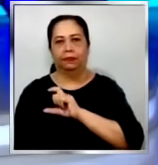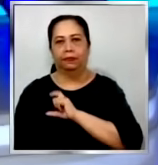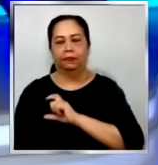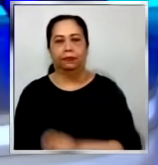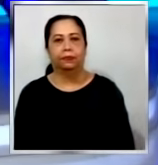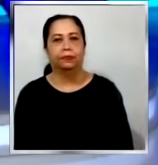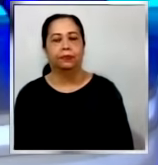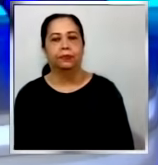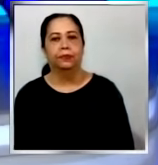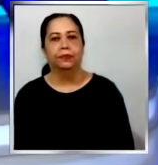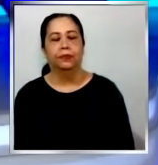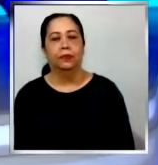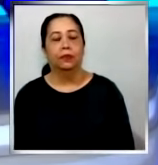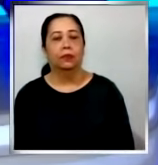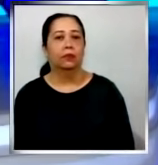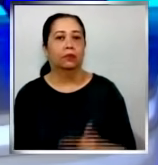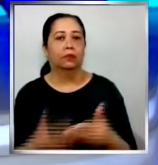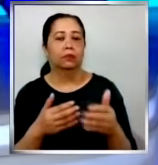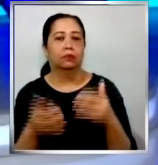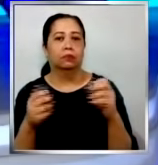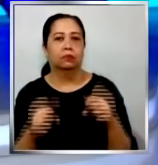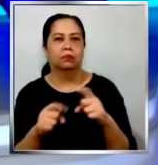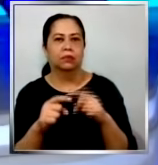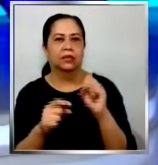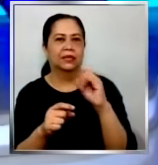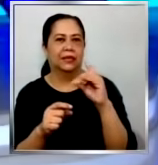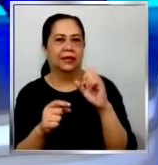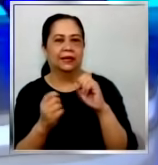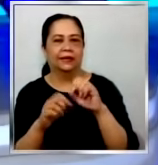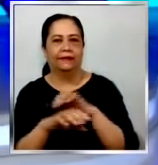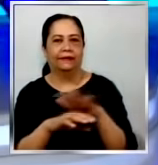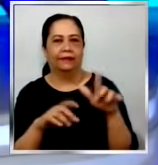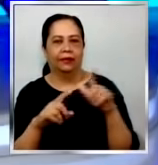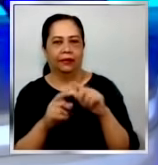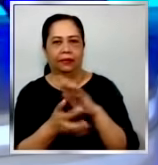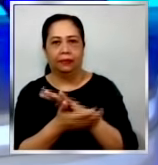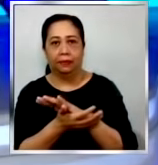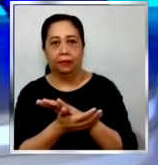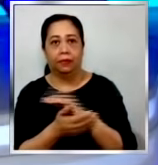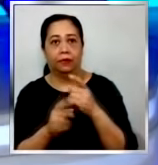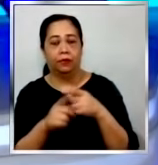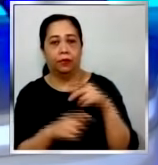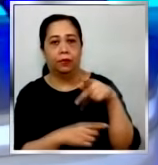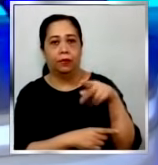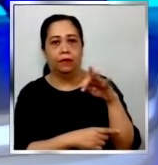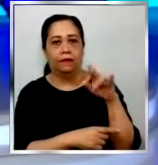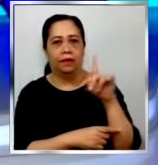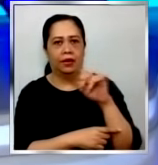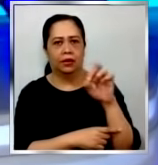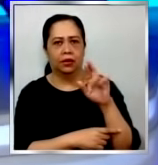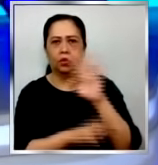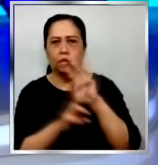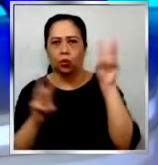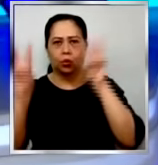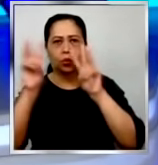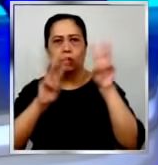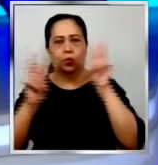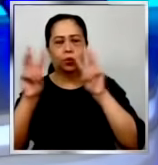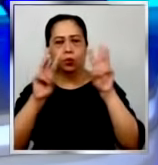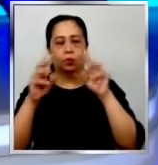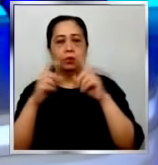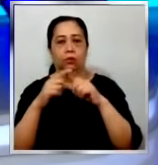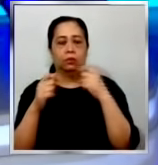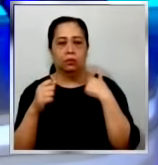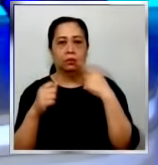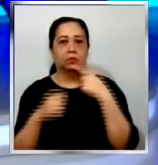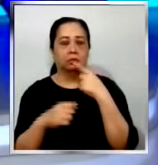Sa kabila ng mga posibleng side effect ng COVID vaccine ng Pfizer at BioNTech, wala na dapat ikabahala ayon sa isang Pinoy nurse sa UK na